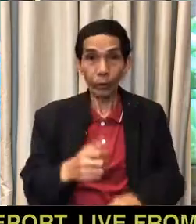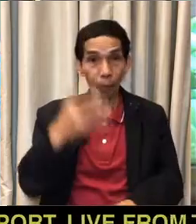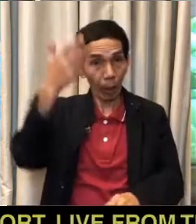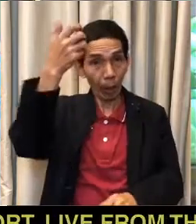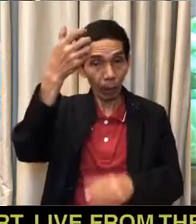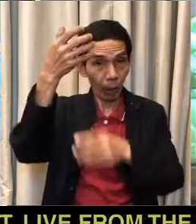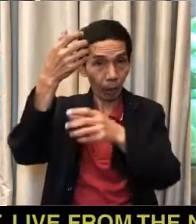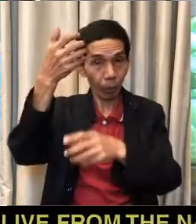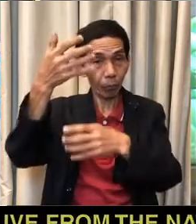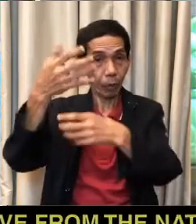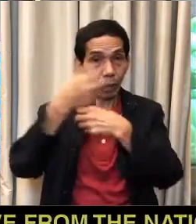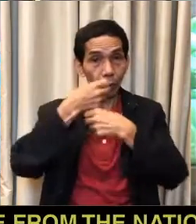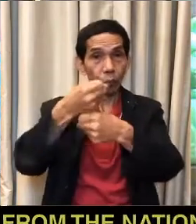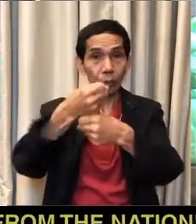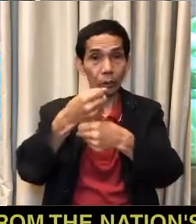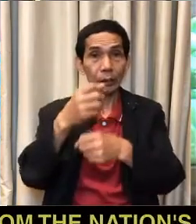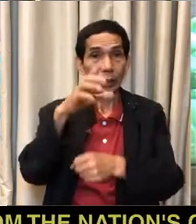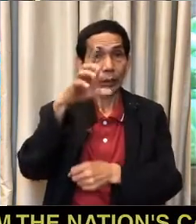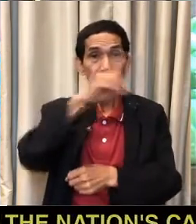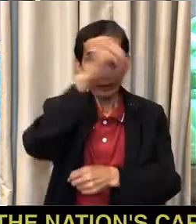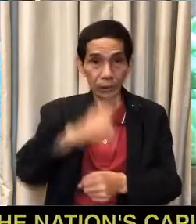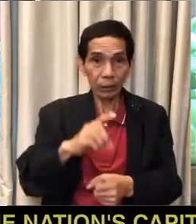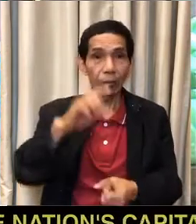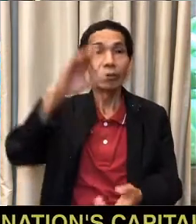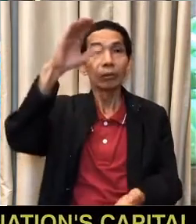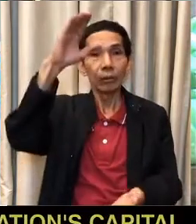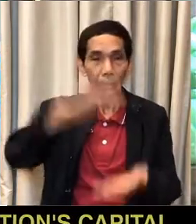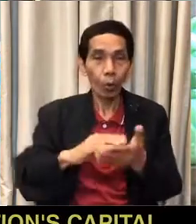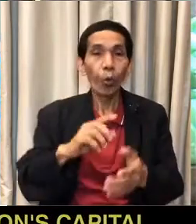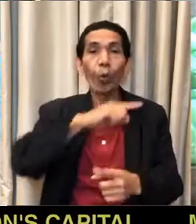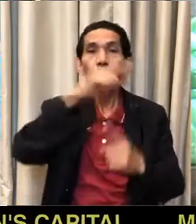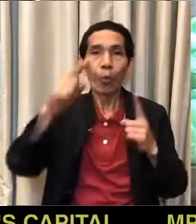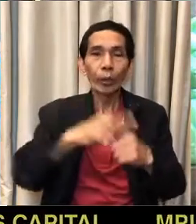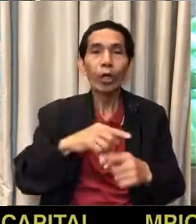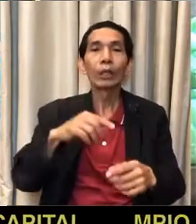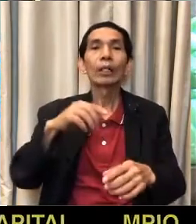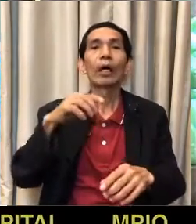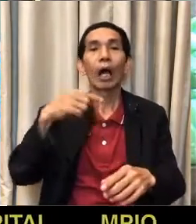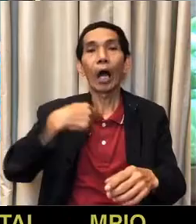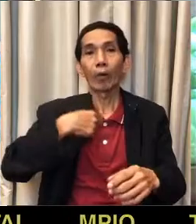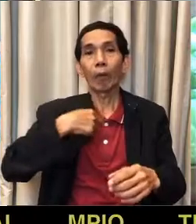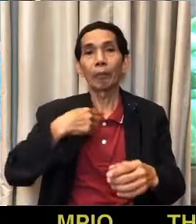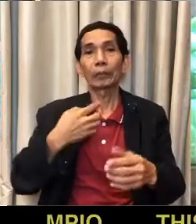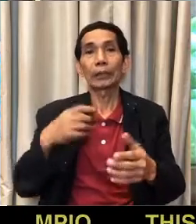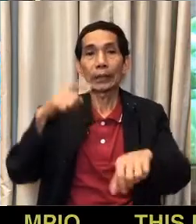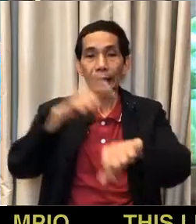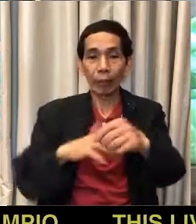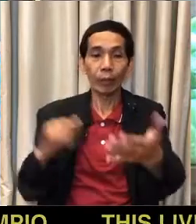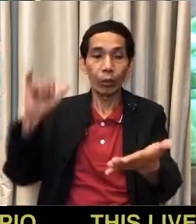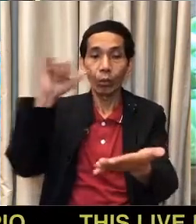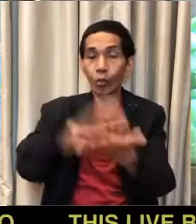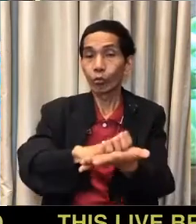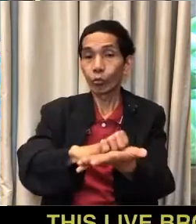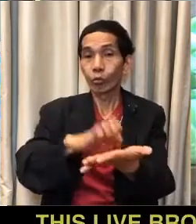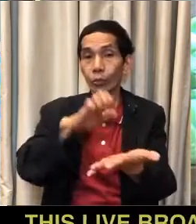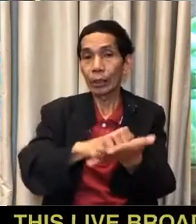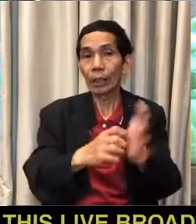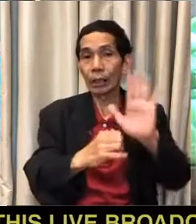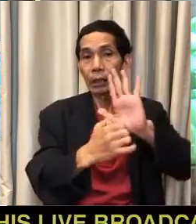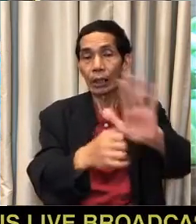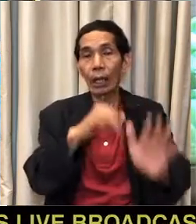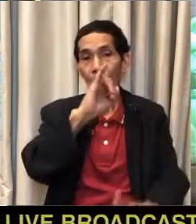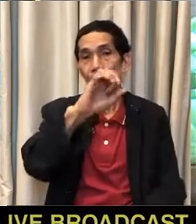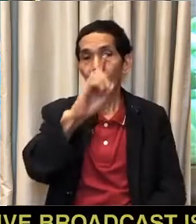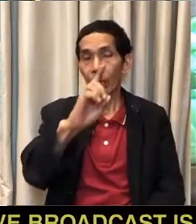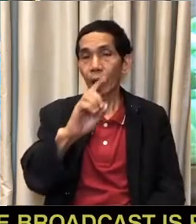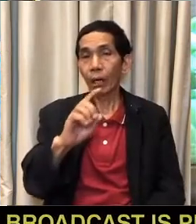sa discount? Yes. Kailan? Sa panahon na ako'y enroll. Anong patunay? ID.